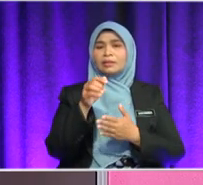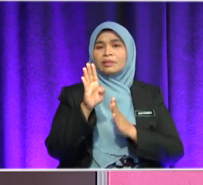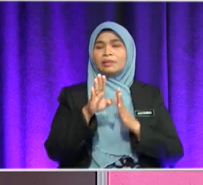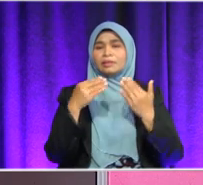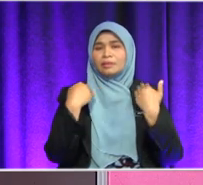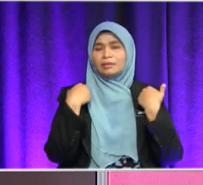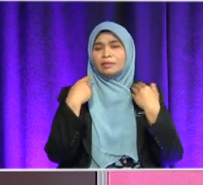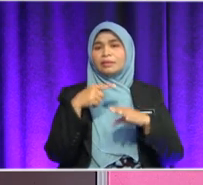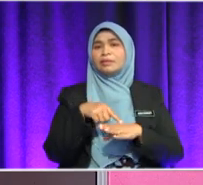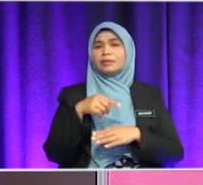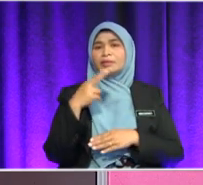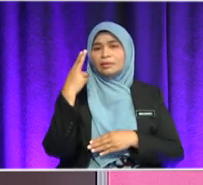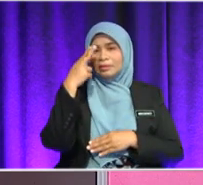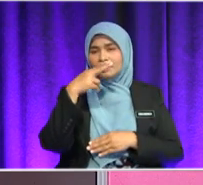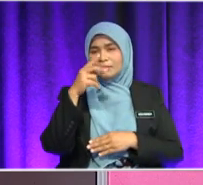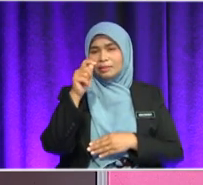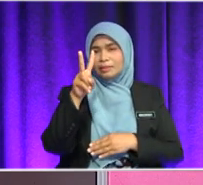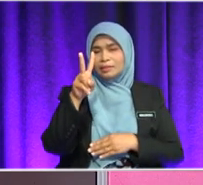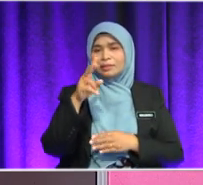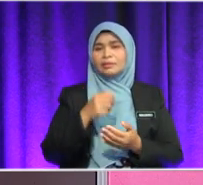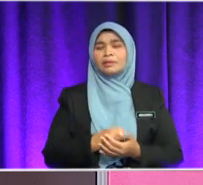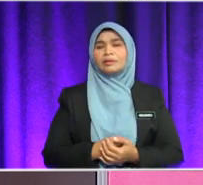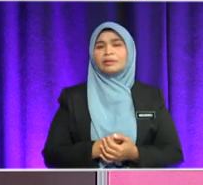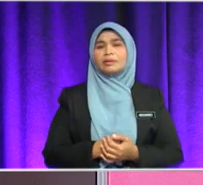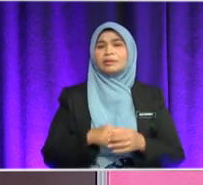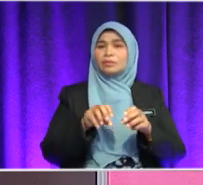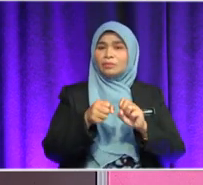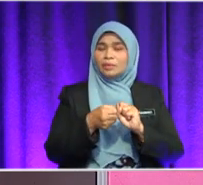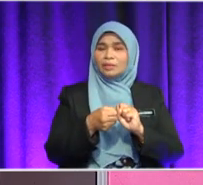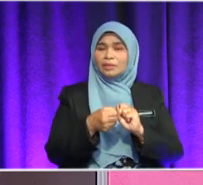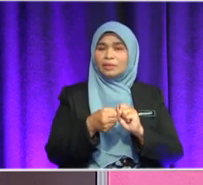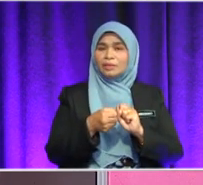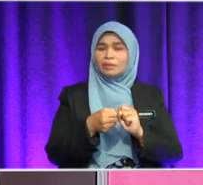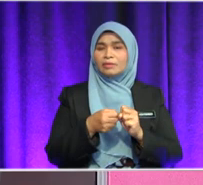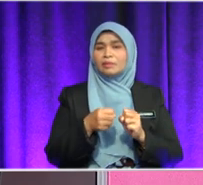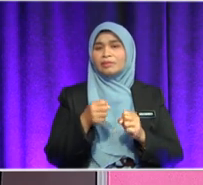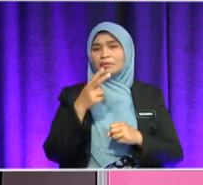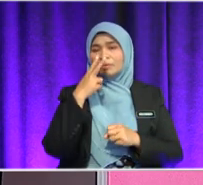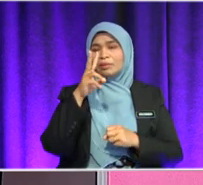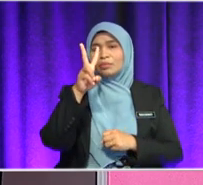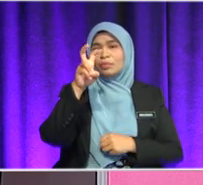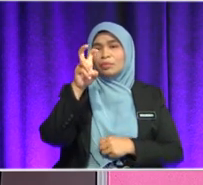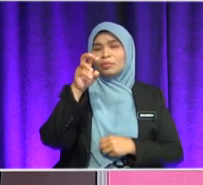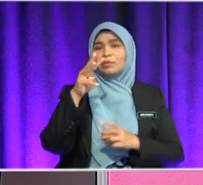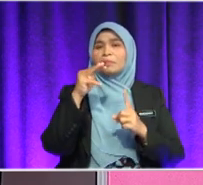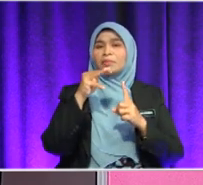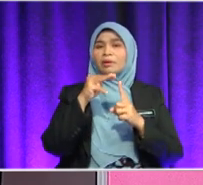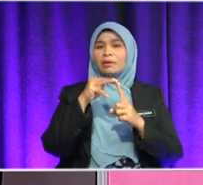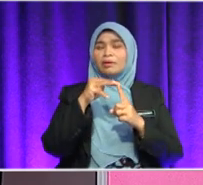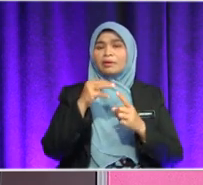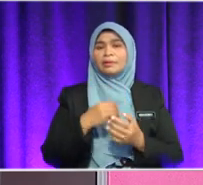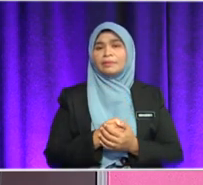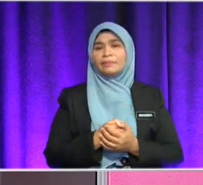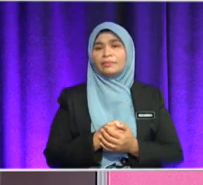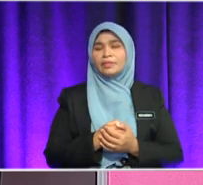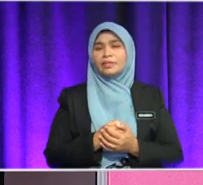depan TV ini ya supaya perhatikan suami 20 markas sekurang-kurangnya 20 mereka